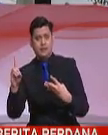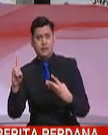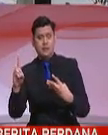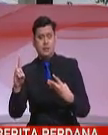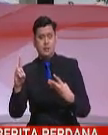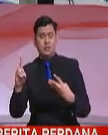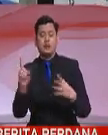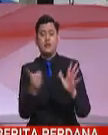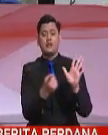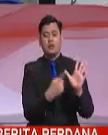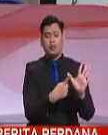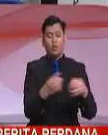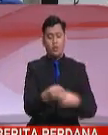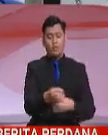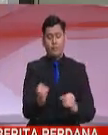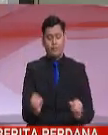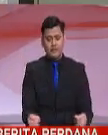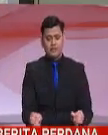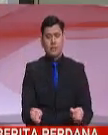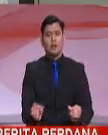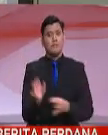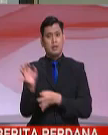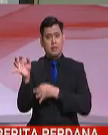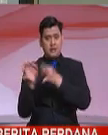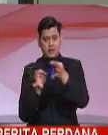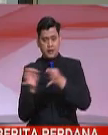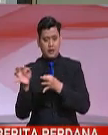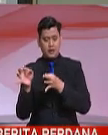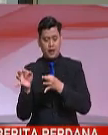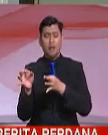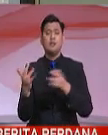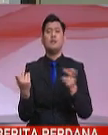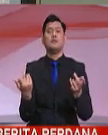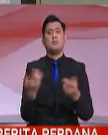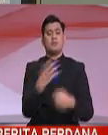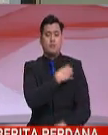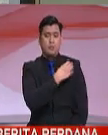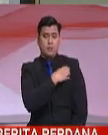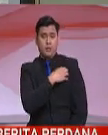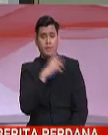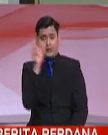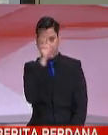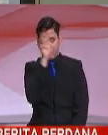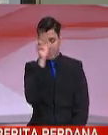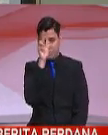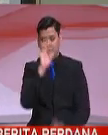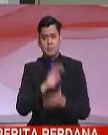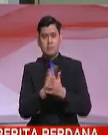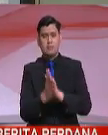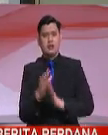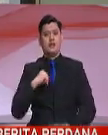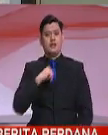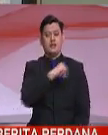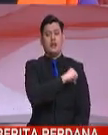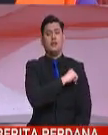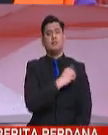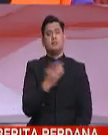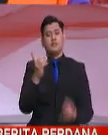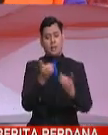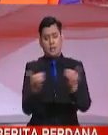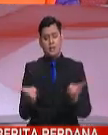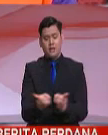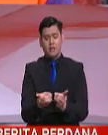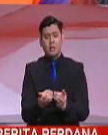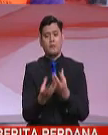dan pejabat penerangan jajahan. Itu wakil tetap. Nampaknya daerah Pasir Putih merupakan antara jajahan